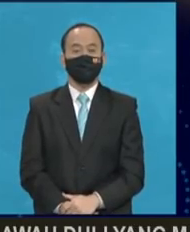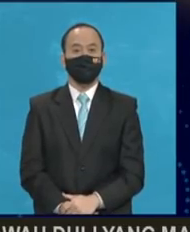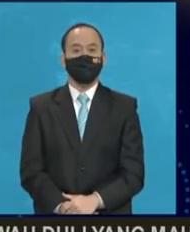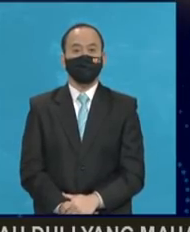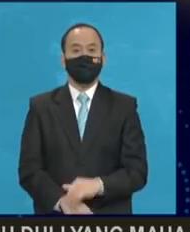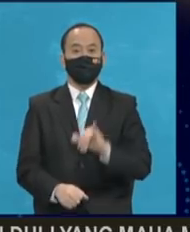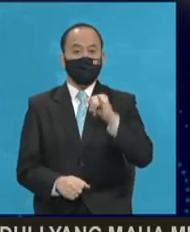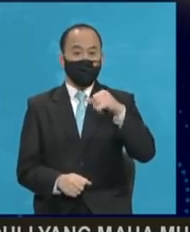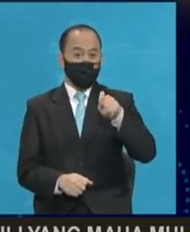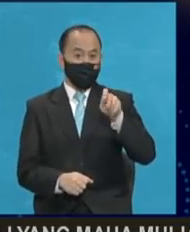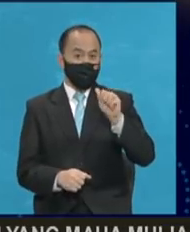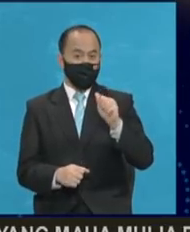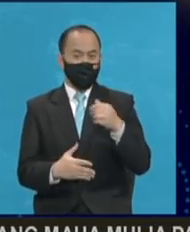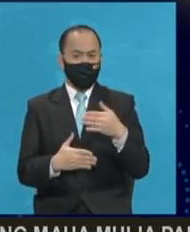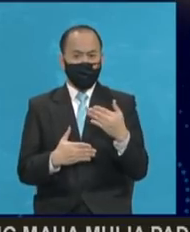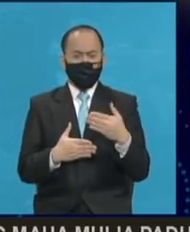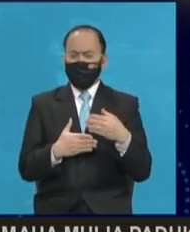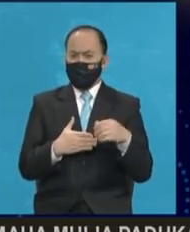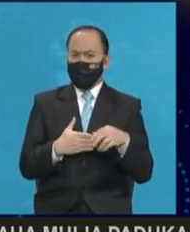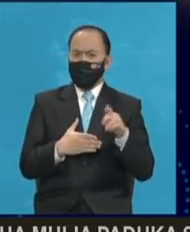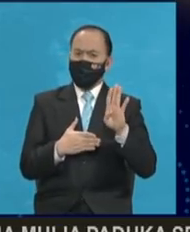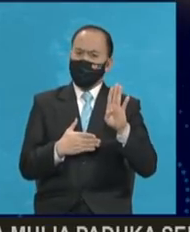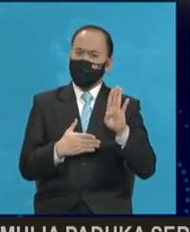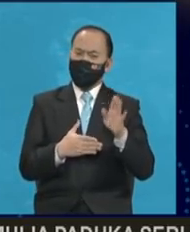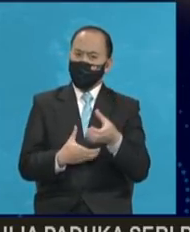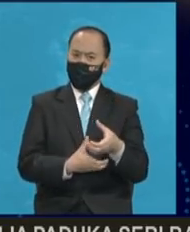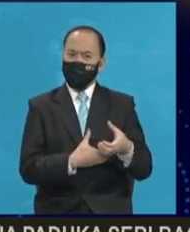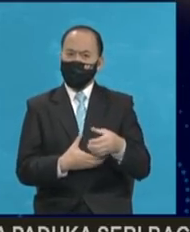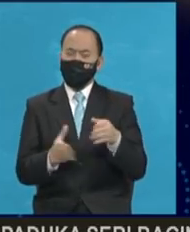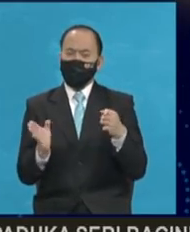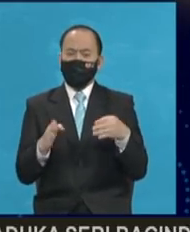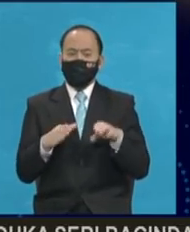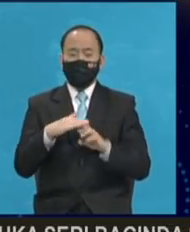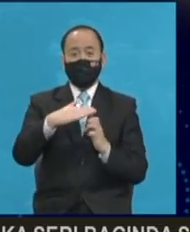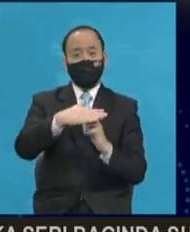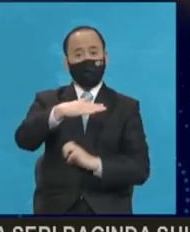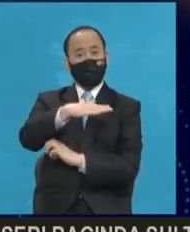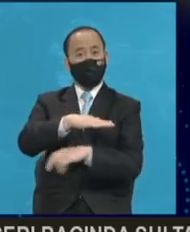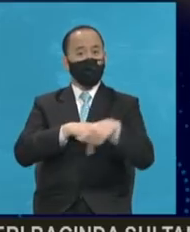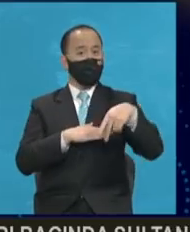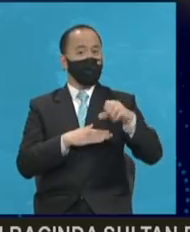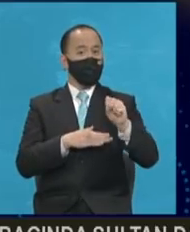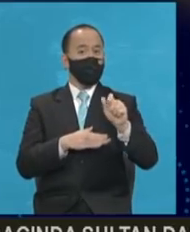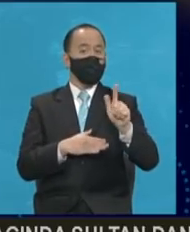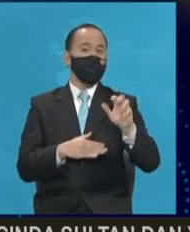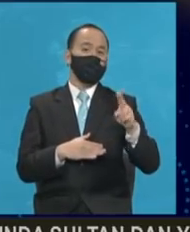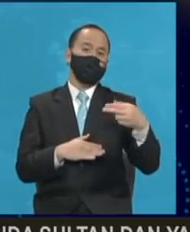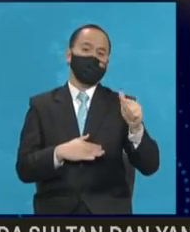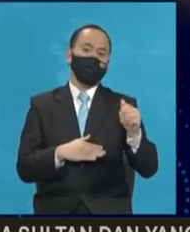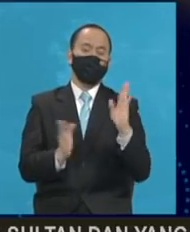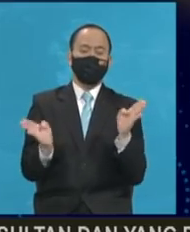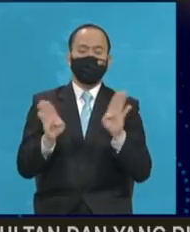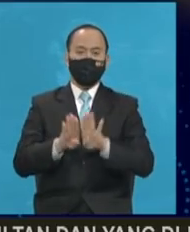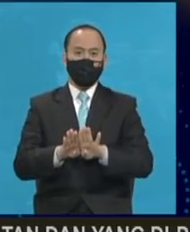Hai Jati bekas Bombo di jalan residency berhampiran jombatan Rossi istri pikiran orang hanya Salehah ditutup sementara sehingga